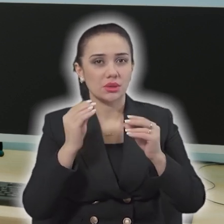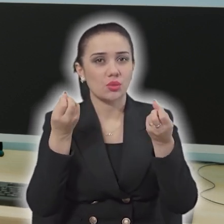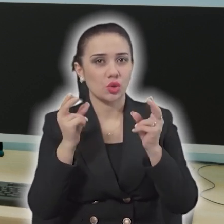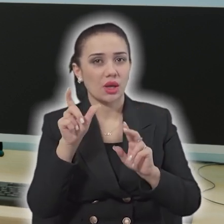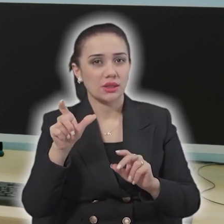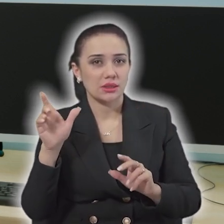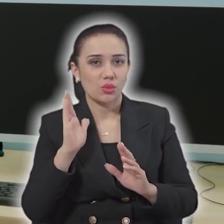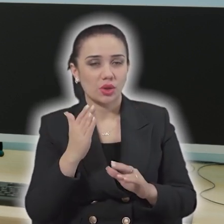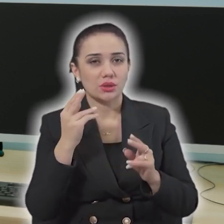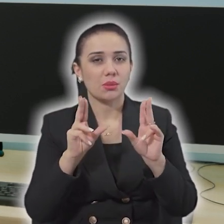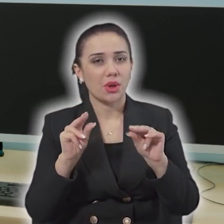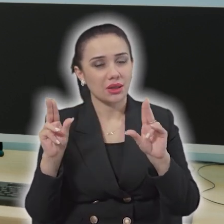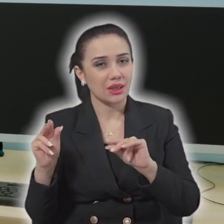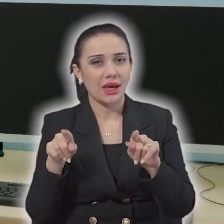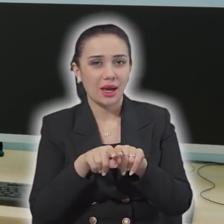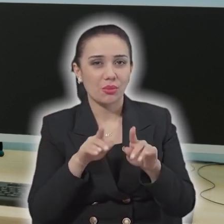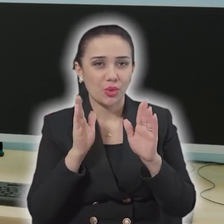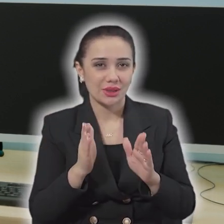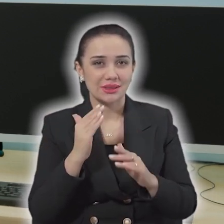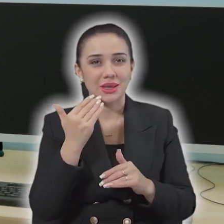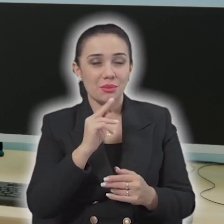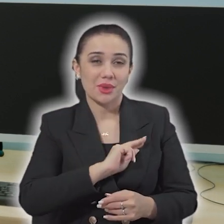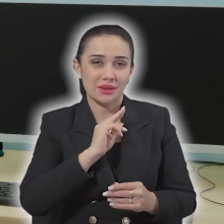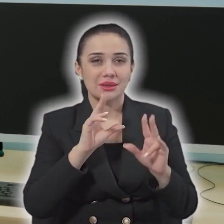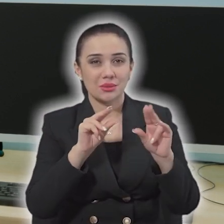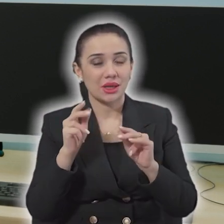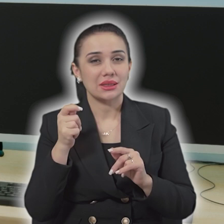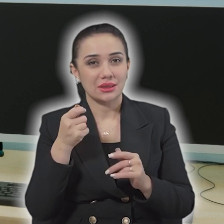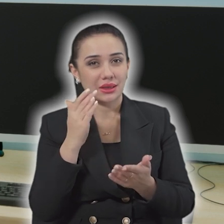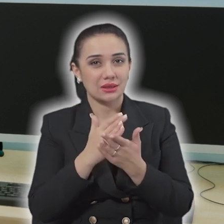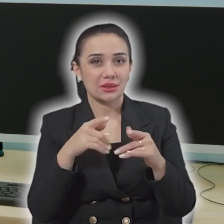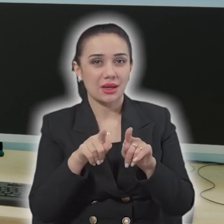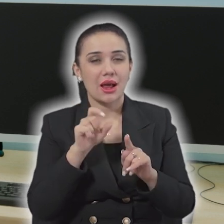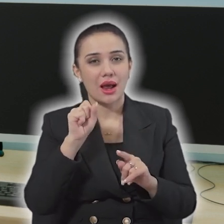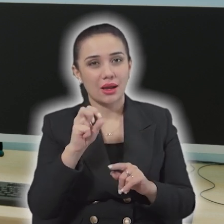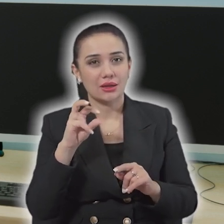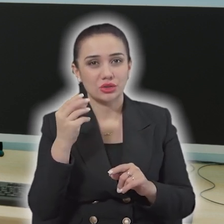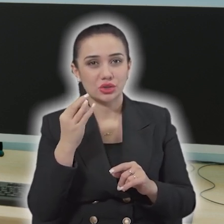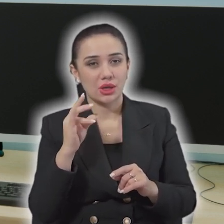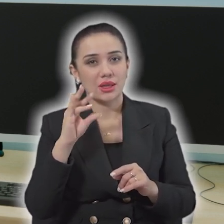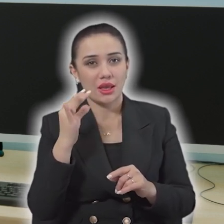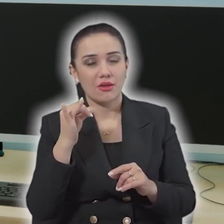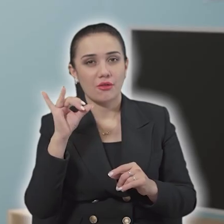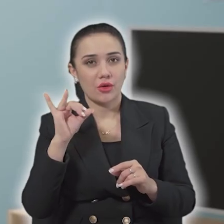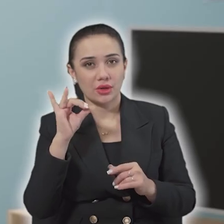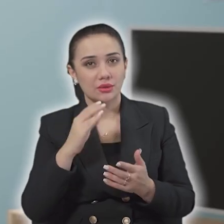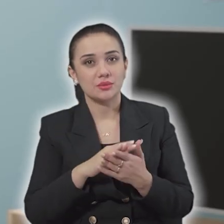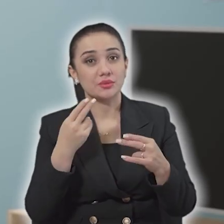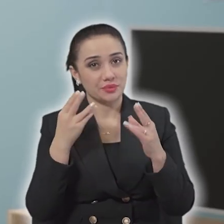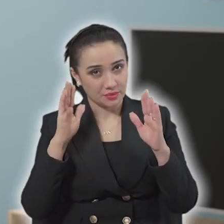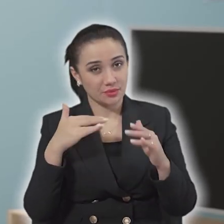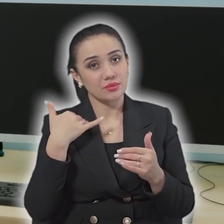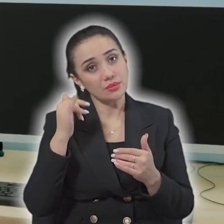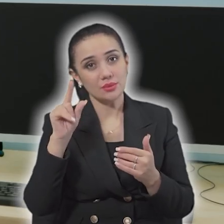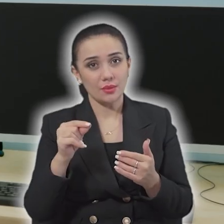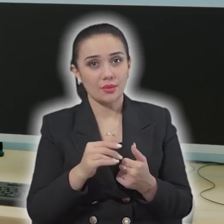yasaydigan mutaxassis bo'lasan. Baxtli ham bo'lasan. Mehnat baxt kaliti deganlar Alisher Navoiy hazratlari. Unaqada men